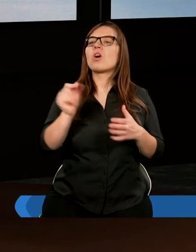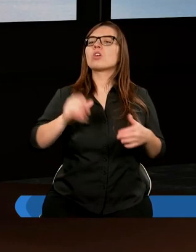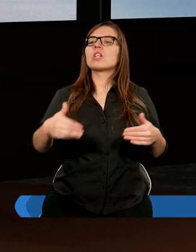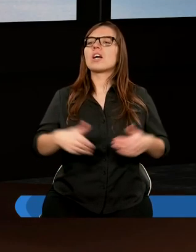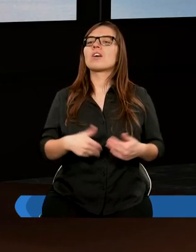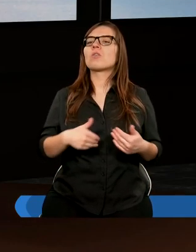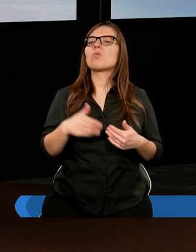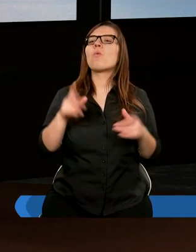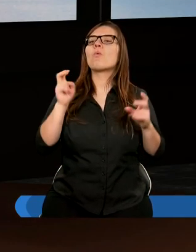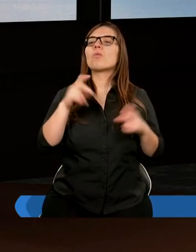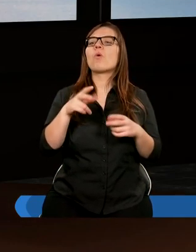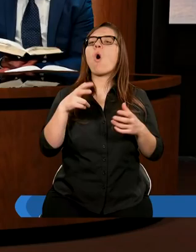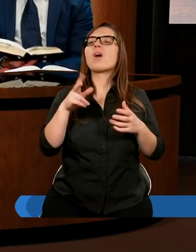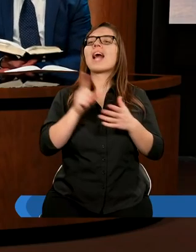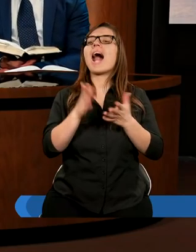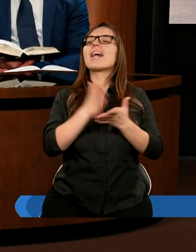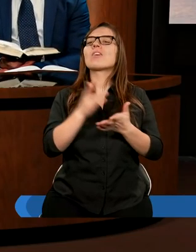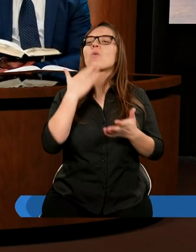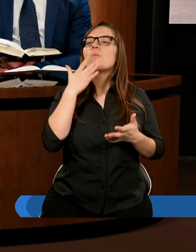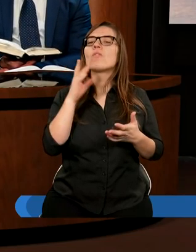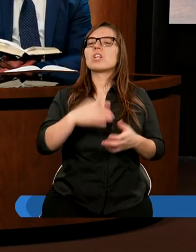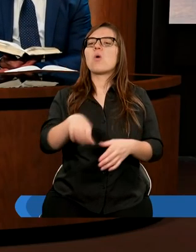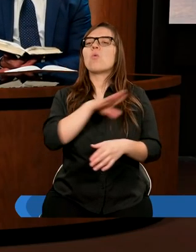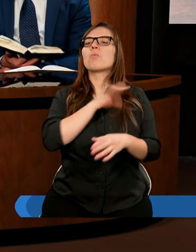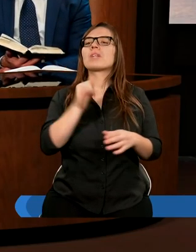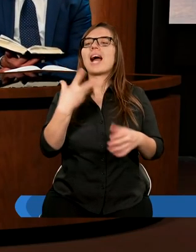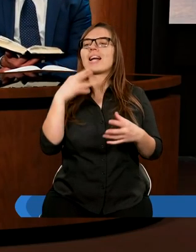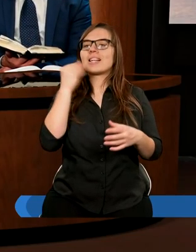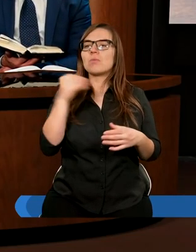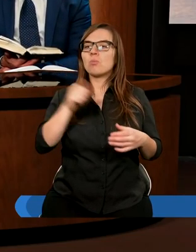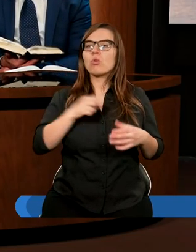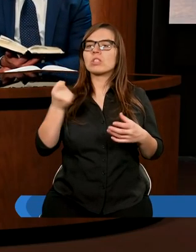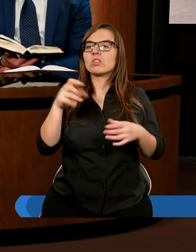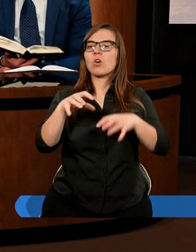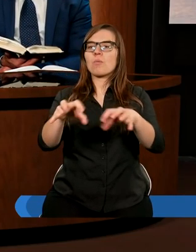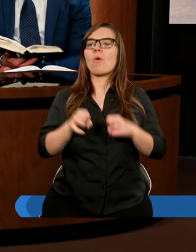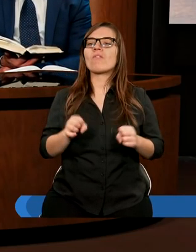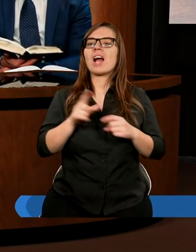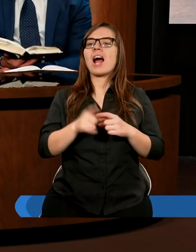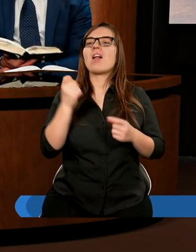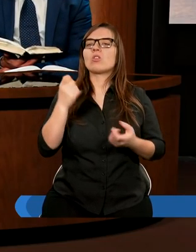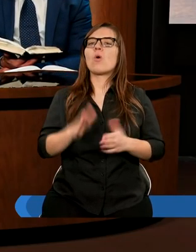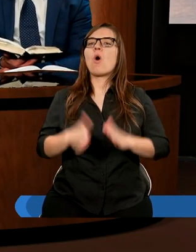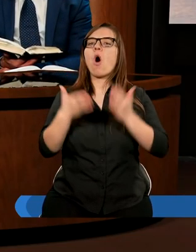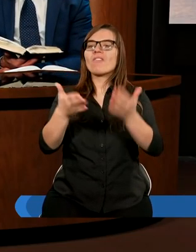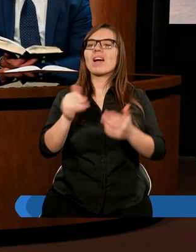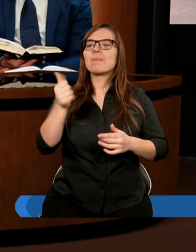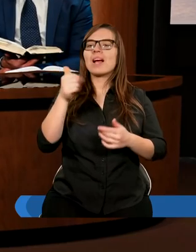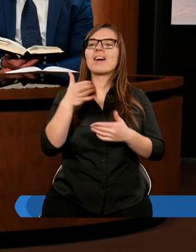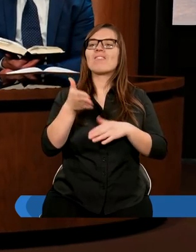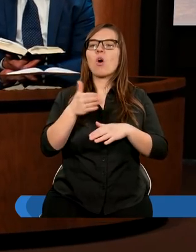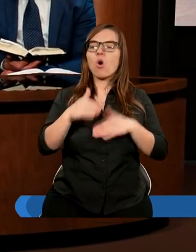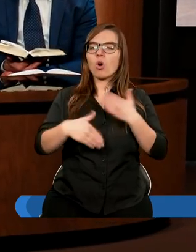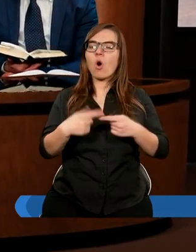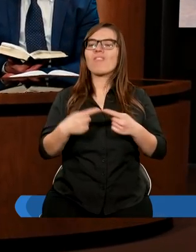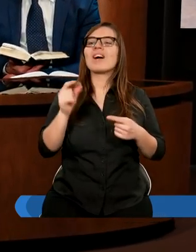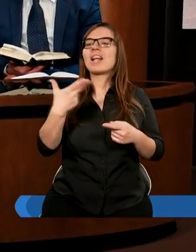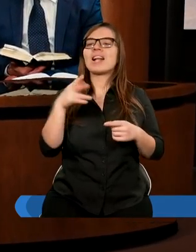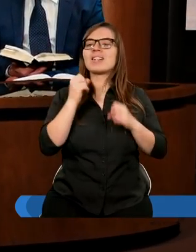umrze jak nie zje. Mógł się trochę powstrzymać, a już ofiarowanie pierworodztwa za miskę soczewicy,